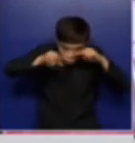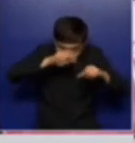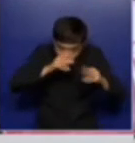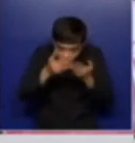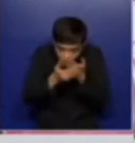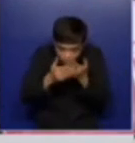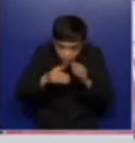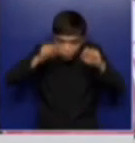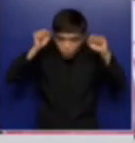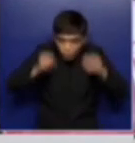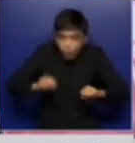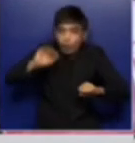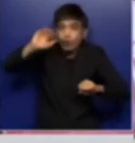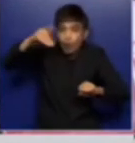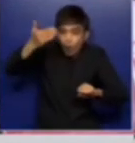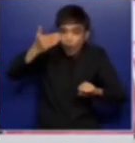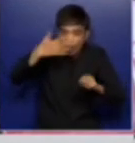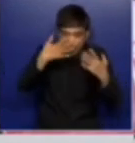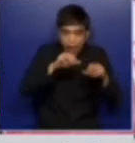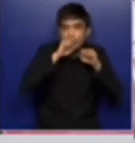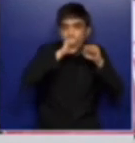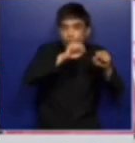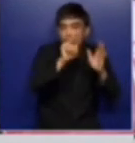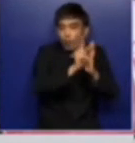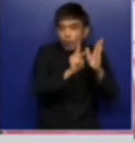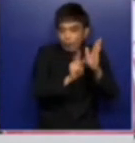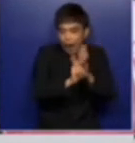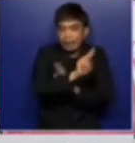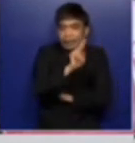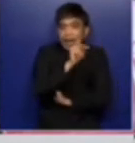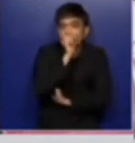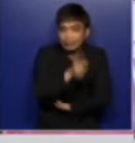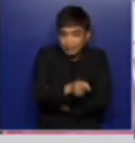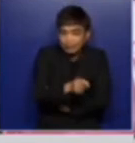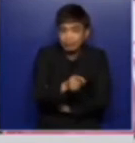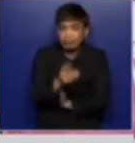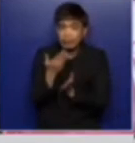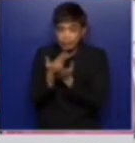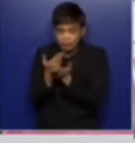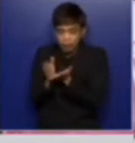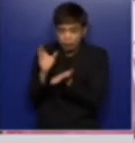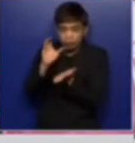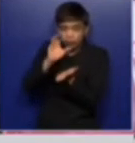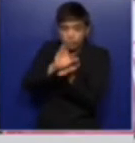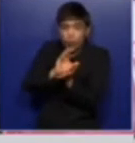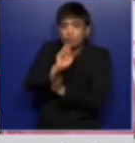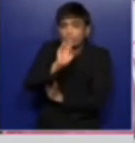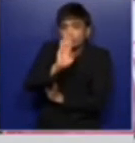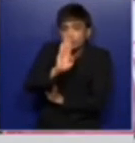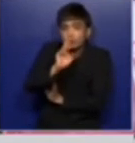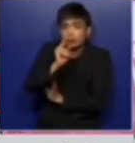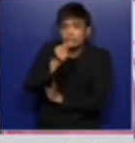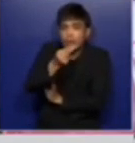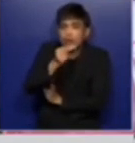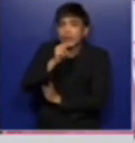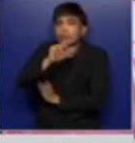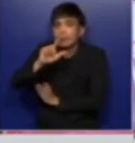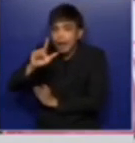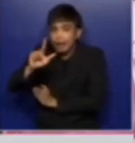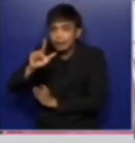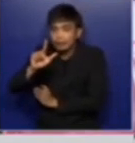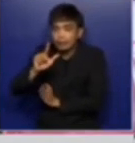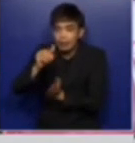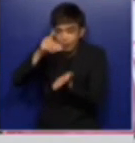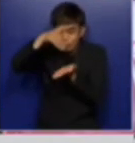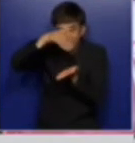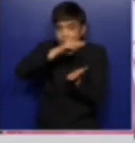ลบังคับใช้การตั้งงบประมาณกว่า 40,000 ล้านมาไว้ในงบกลาง